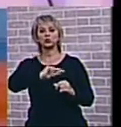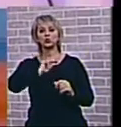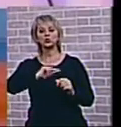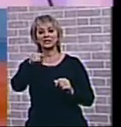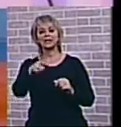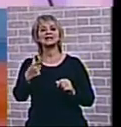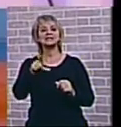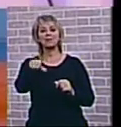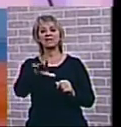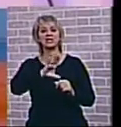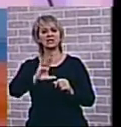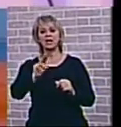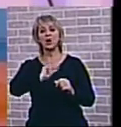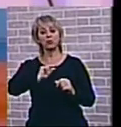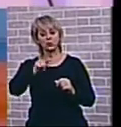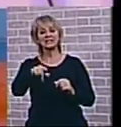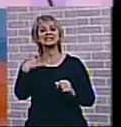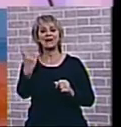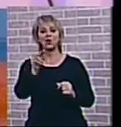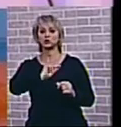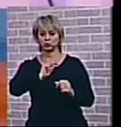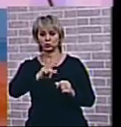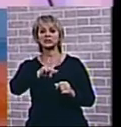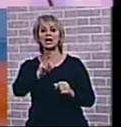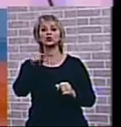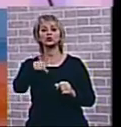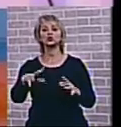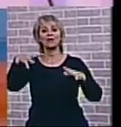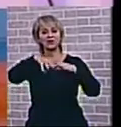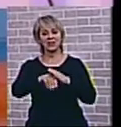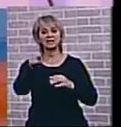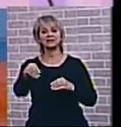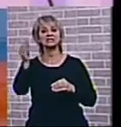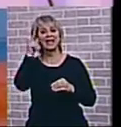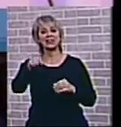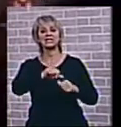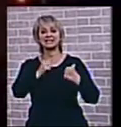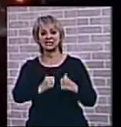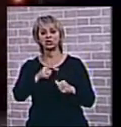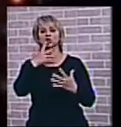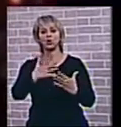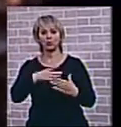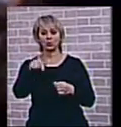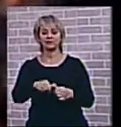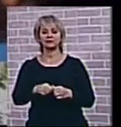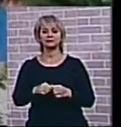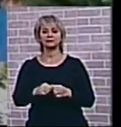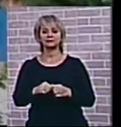труженикам, где бы вы ни работали, за ваш труд, за то, что вы вкладываете в него и талант, и сердце, и любовь.